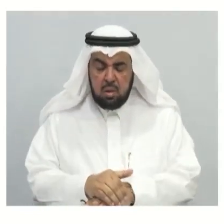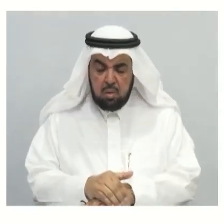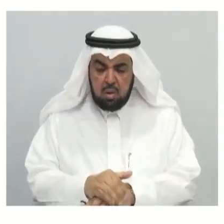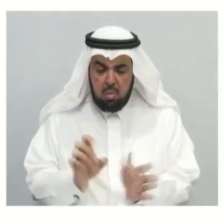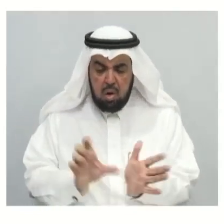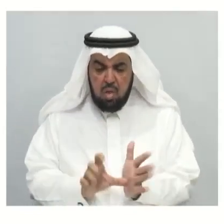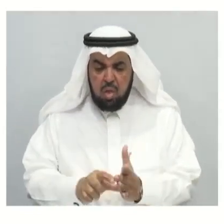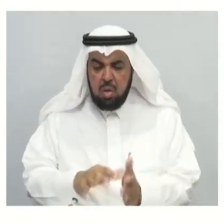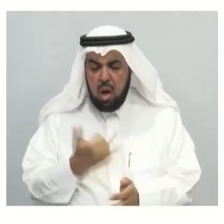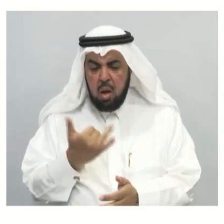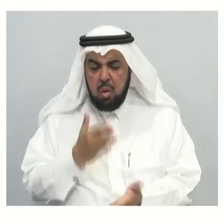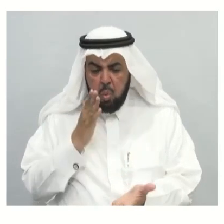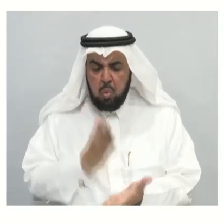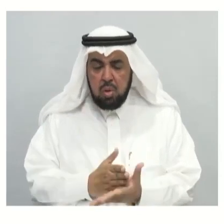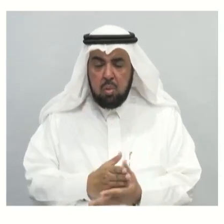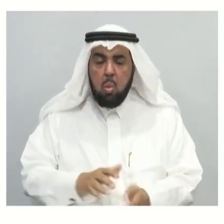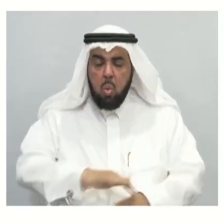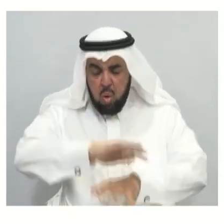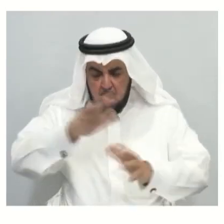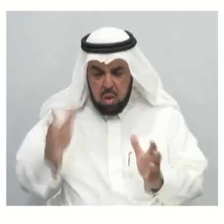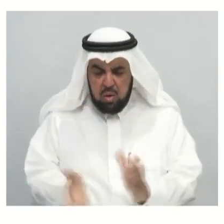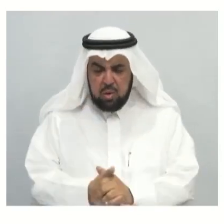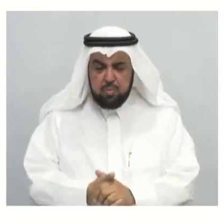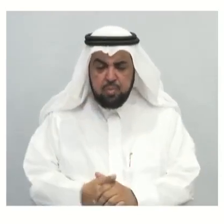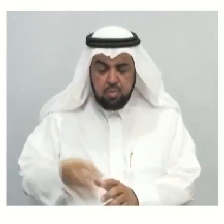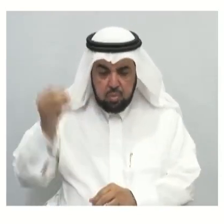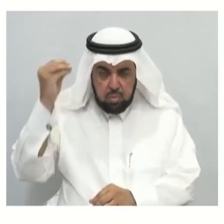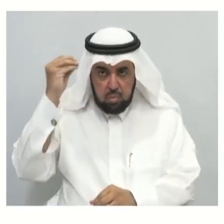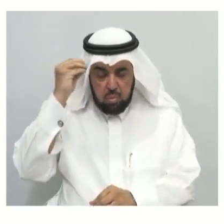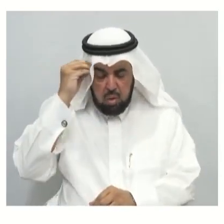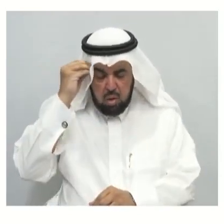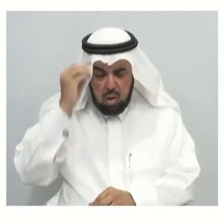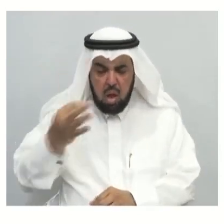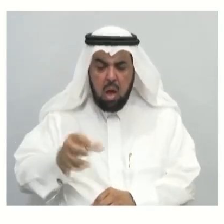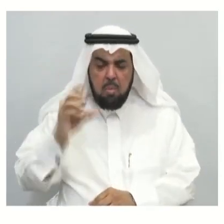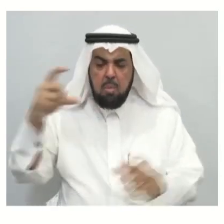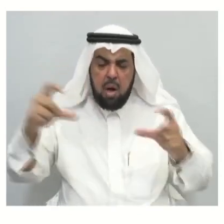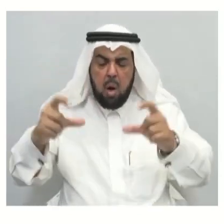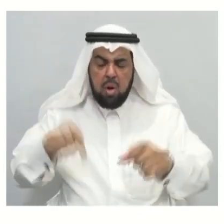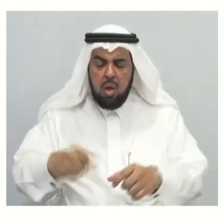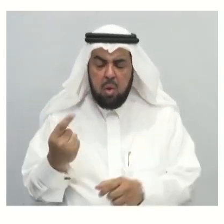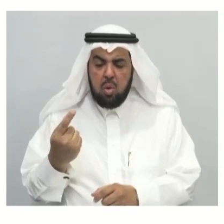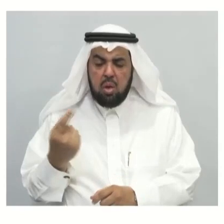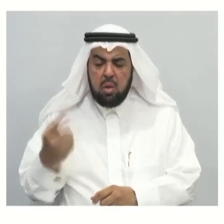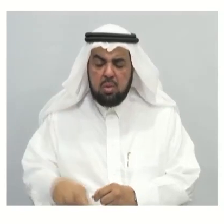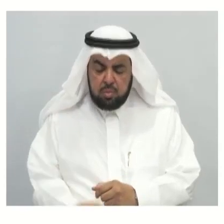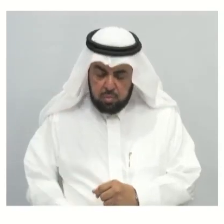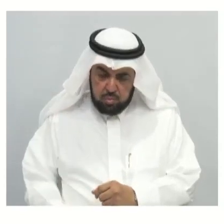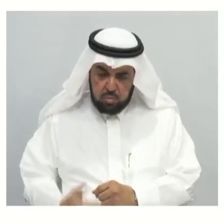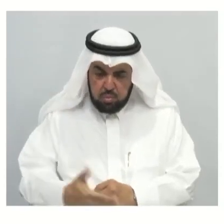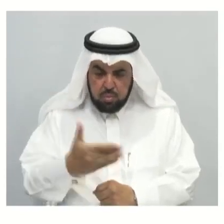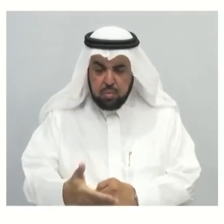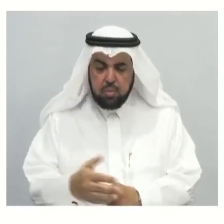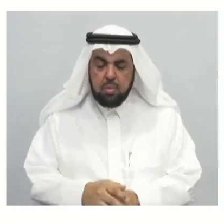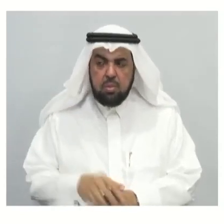العربيه والاسلاميه والدوليه سنتعرف على ابرز عناوين هذه الوحده والتي سنتناولها باذن